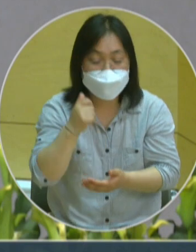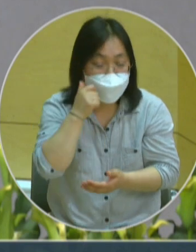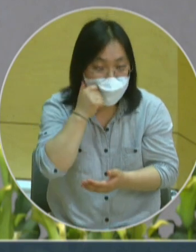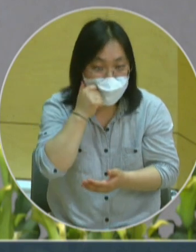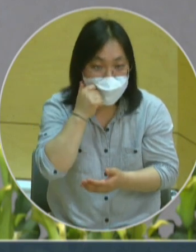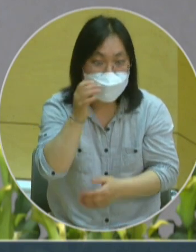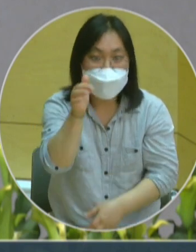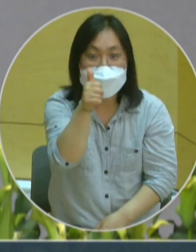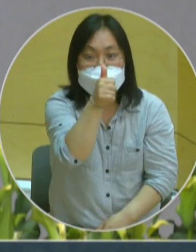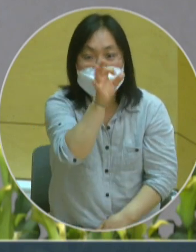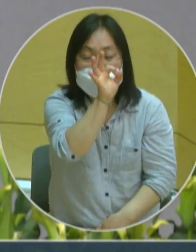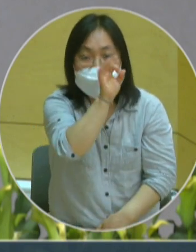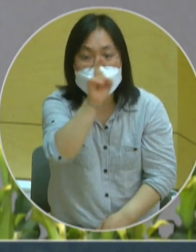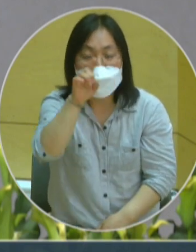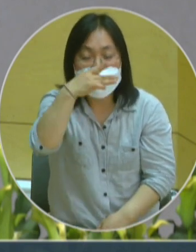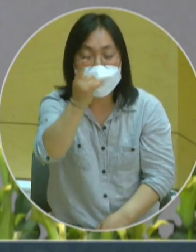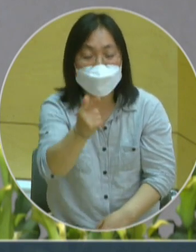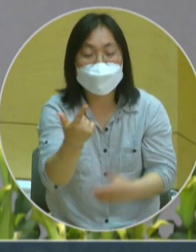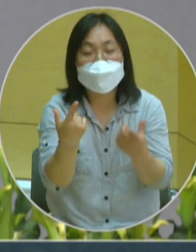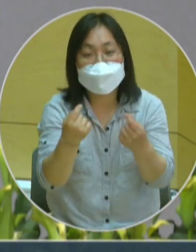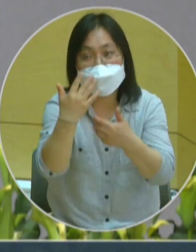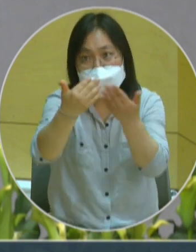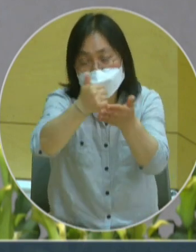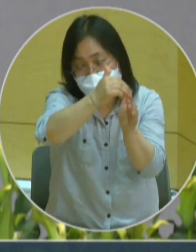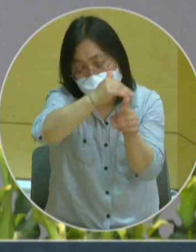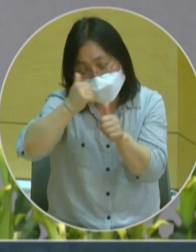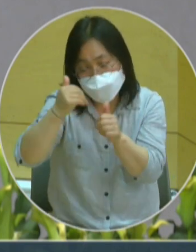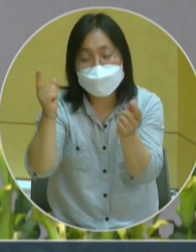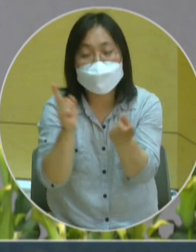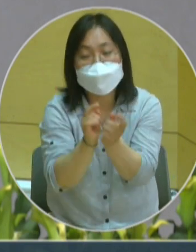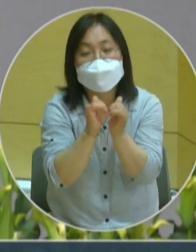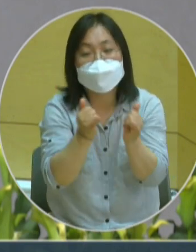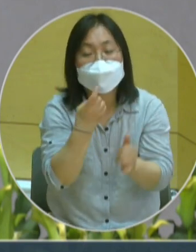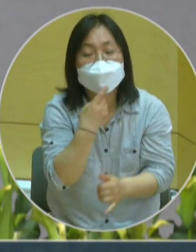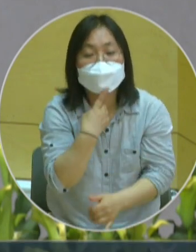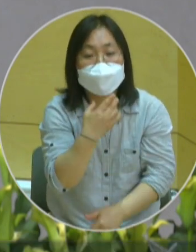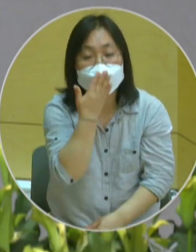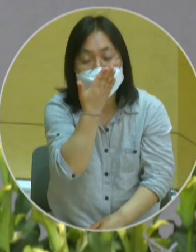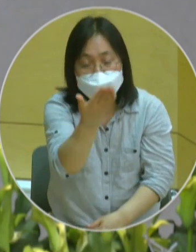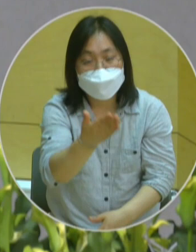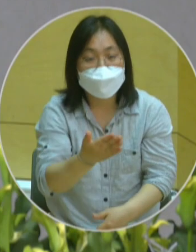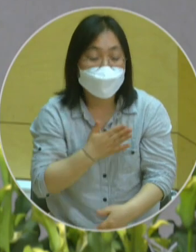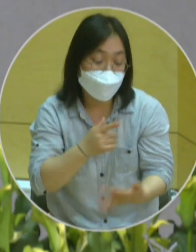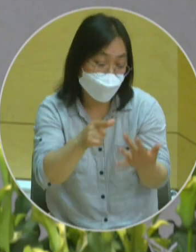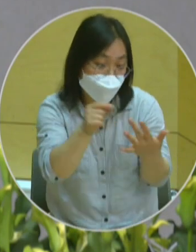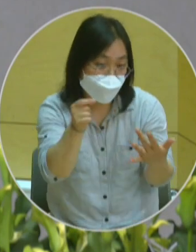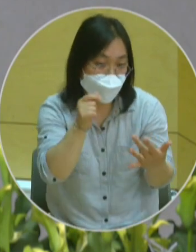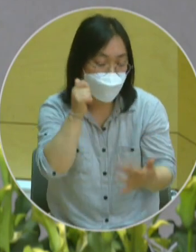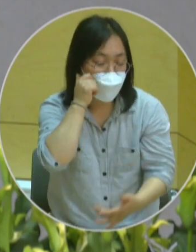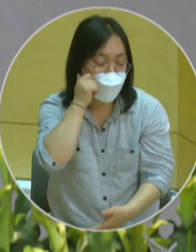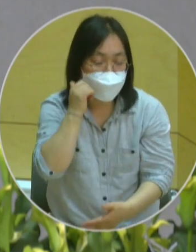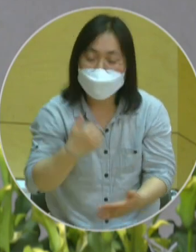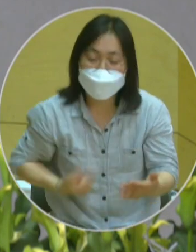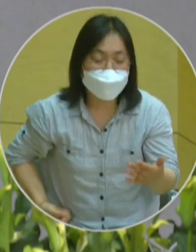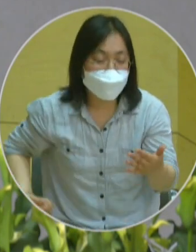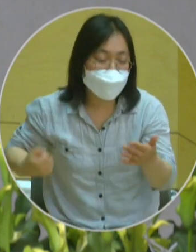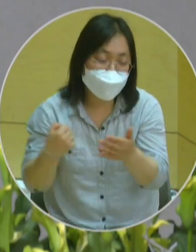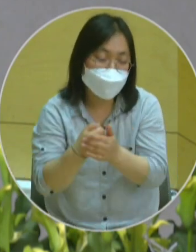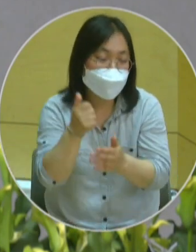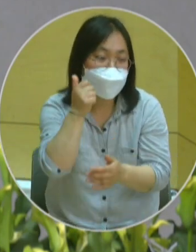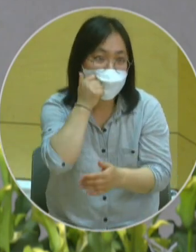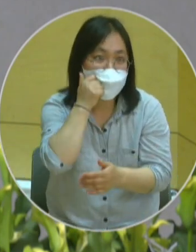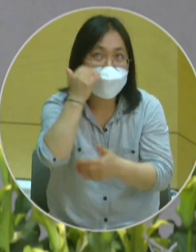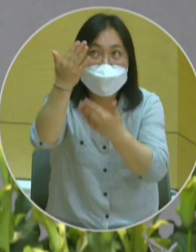오직 아론과 같이 하나님의 부르심을 입은 자라야 할 것이니라. 내가 선택할 수 있는 것이 아니라는 거예요. 내가 결정할 수 있는 것이 아니라는